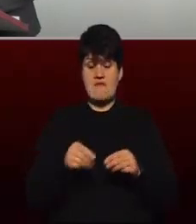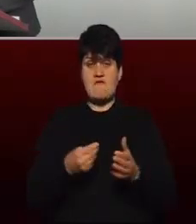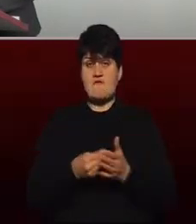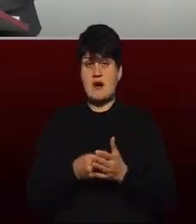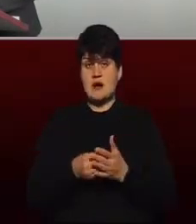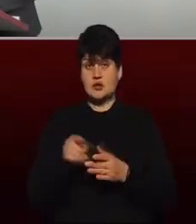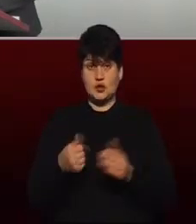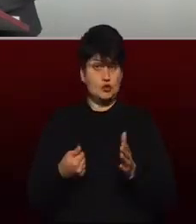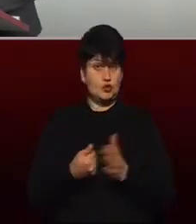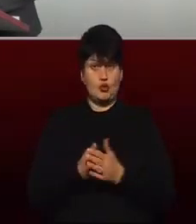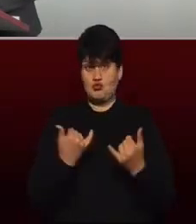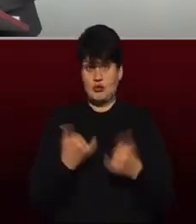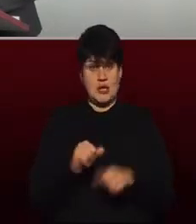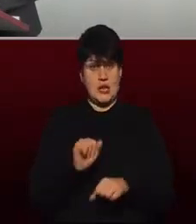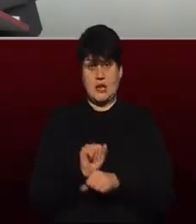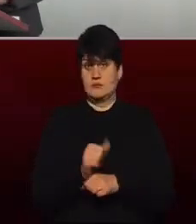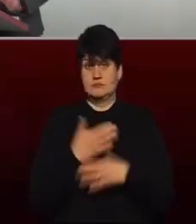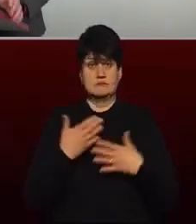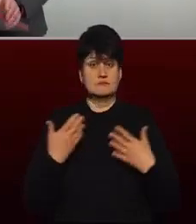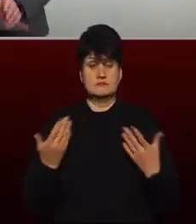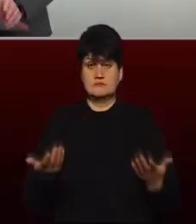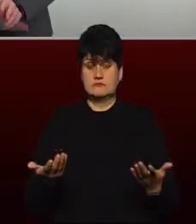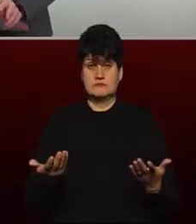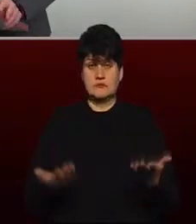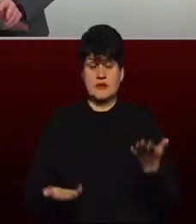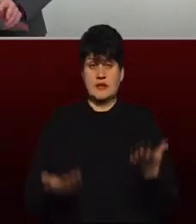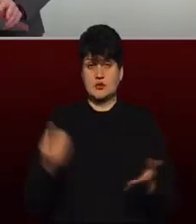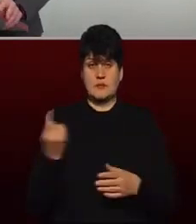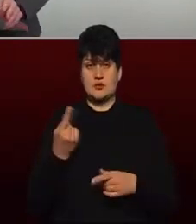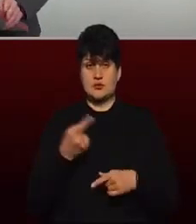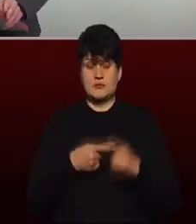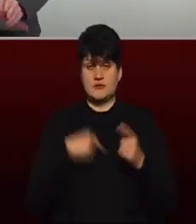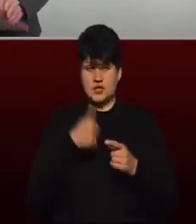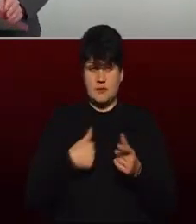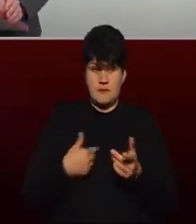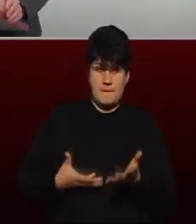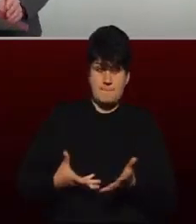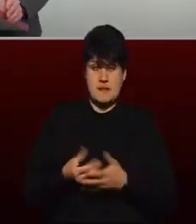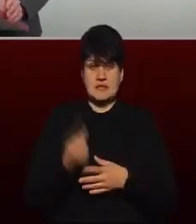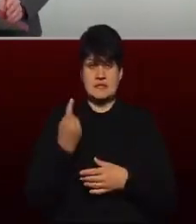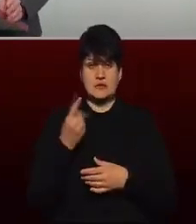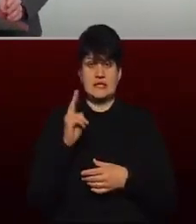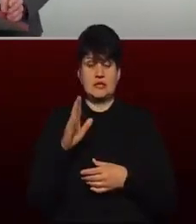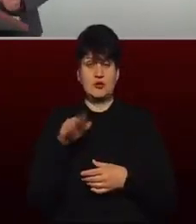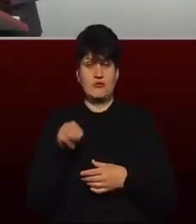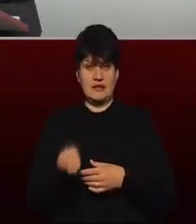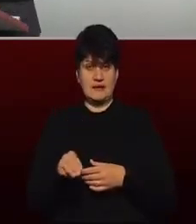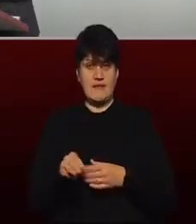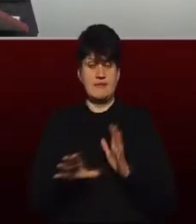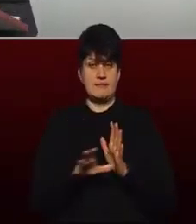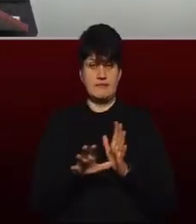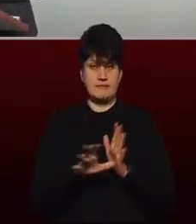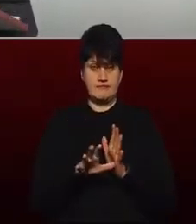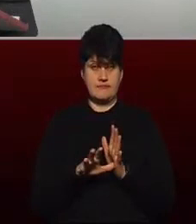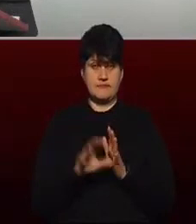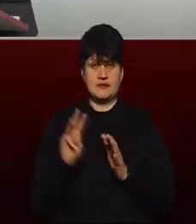сьогодні фактично не зупинився. Якщо в першому півріччі ми платили за 1 кВт електроенергію 3